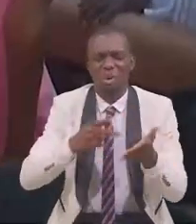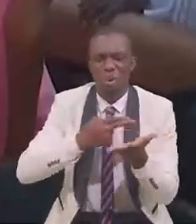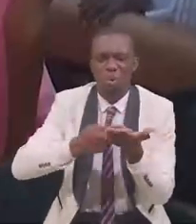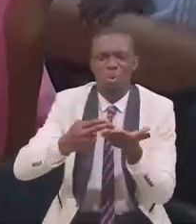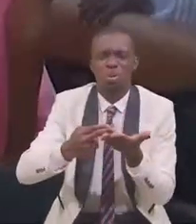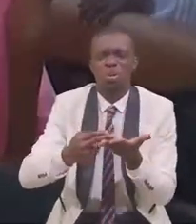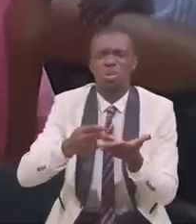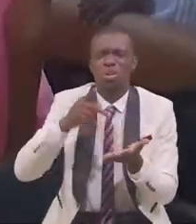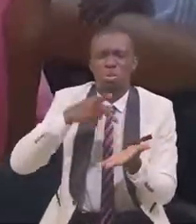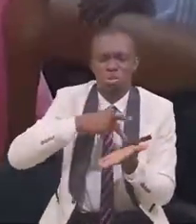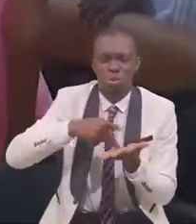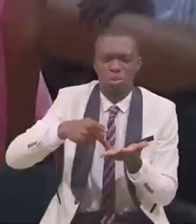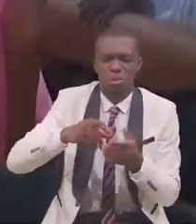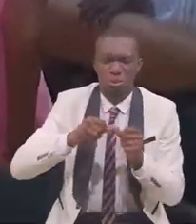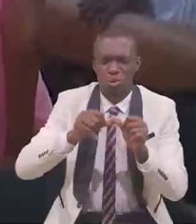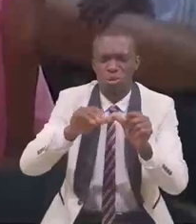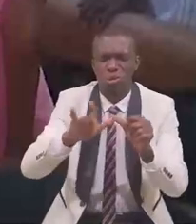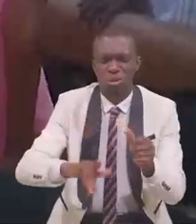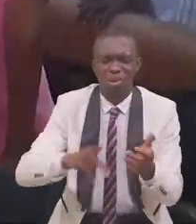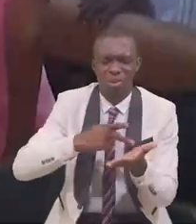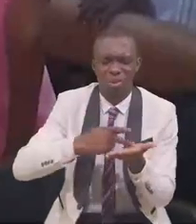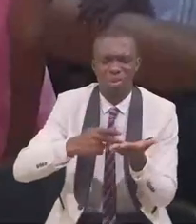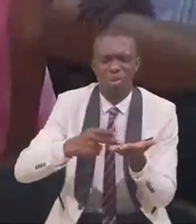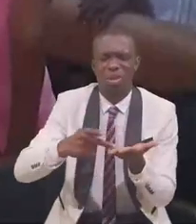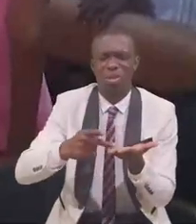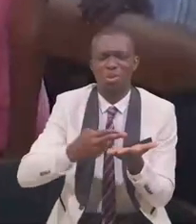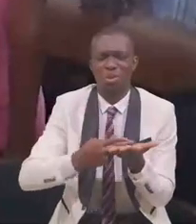au Seigneur et il le fera.